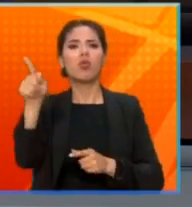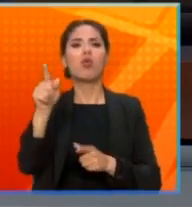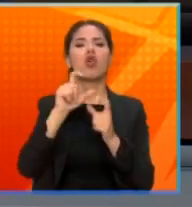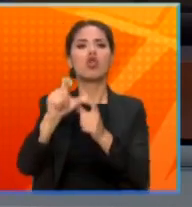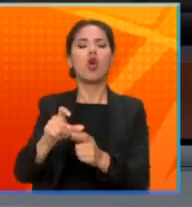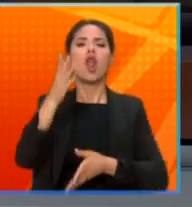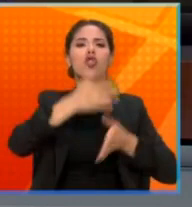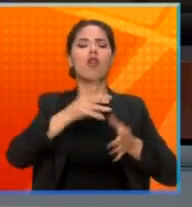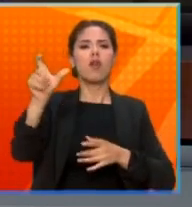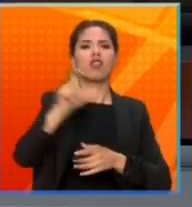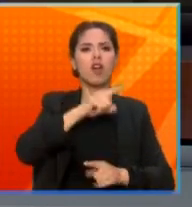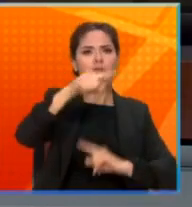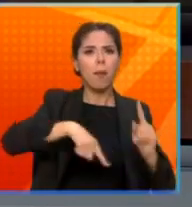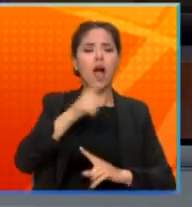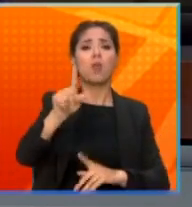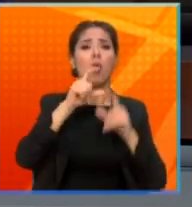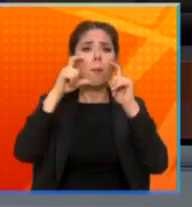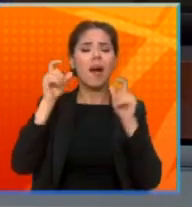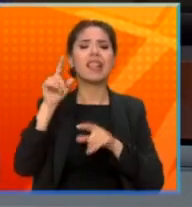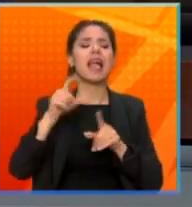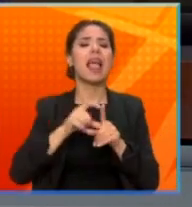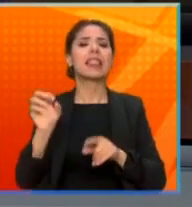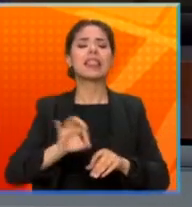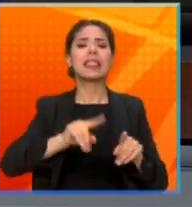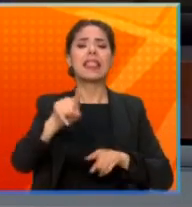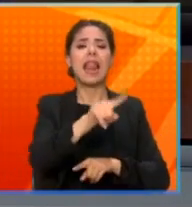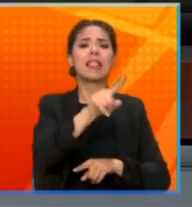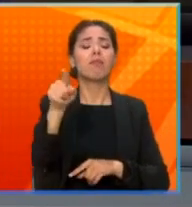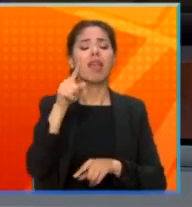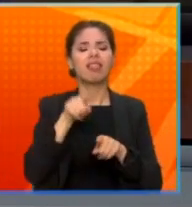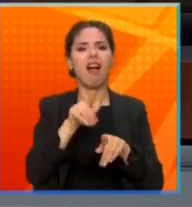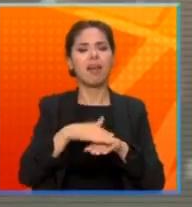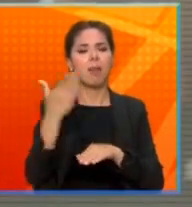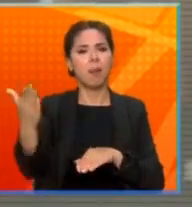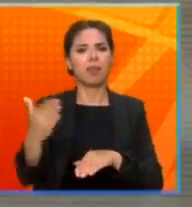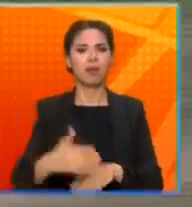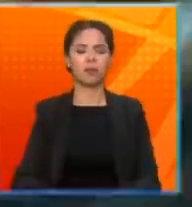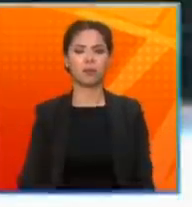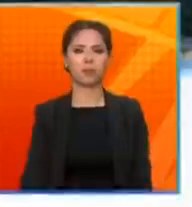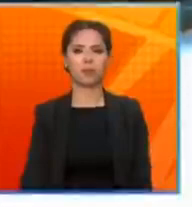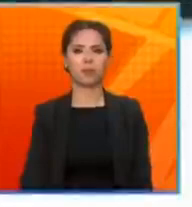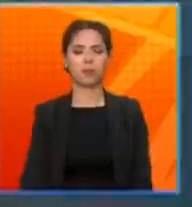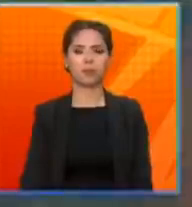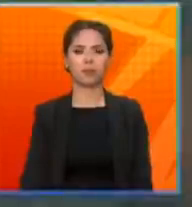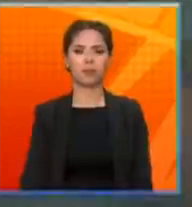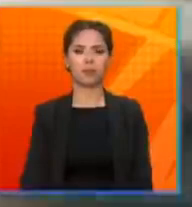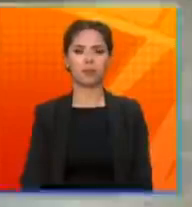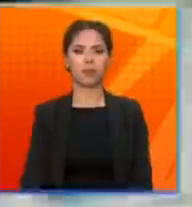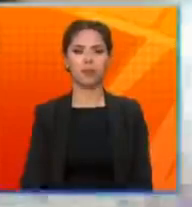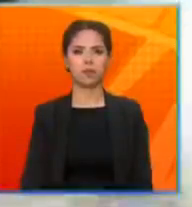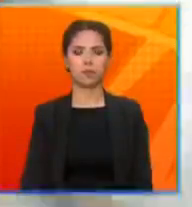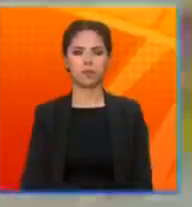bu sorulara sokakta yanıt aradı ve olmaz ki denetimlerinden de biriniz abone ol